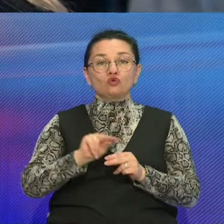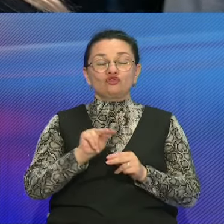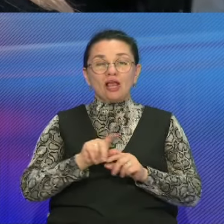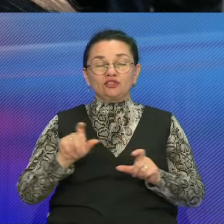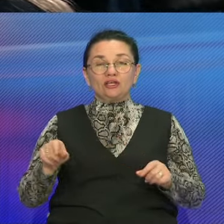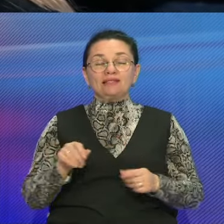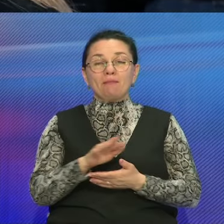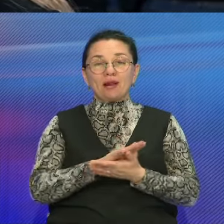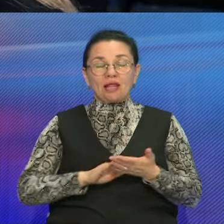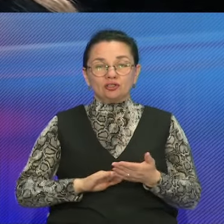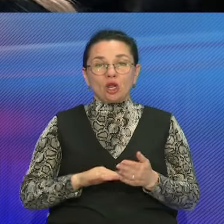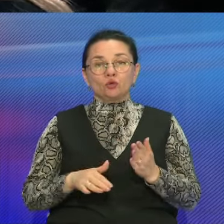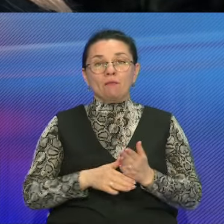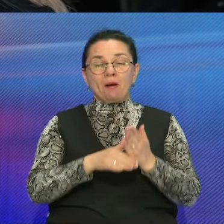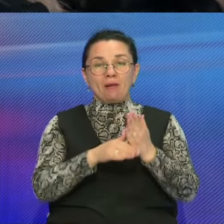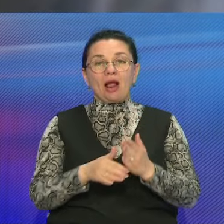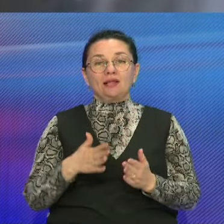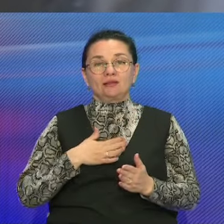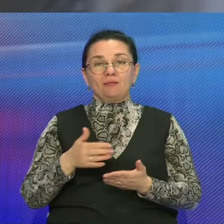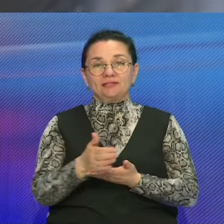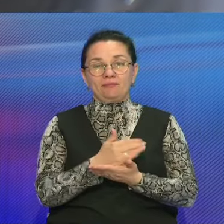идею и продолжают помогать нам собирать.